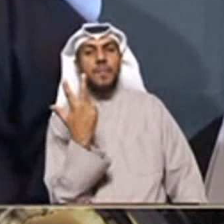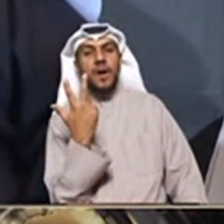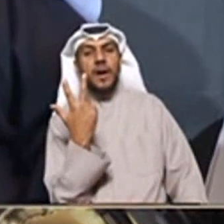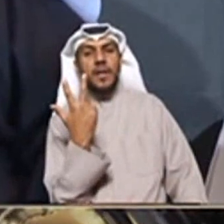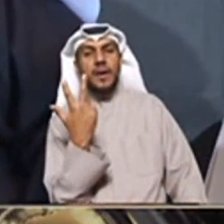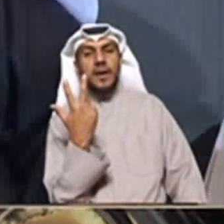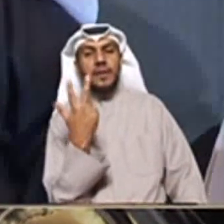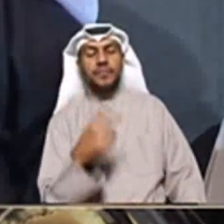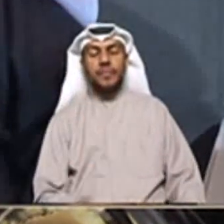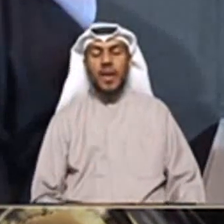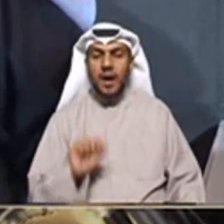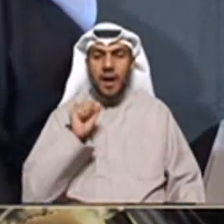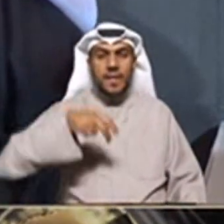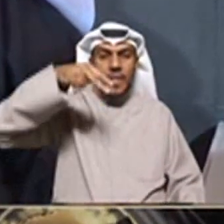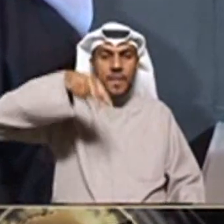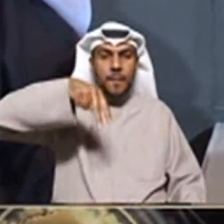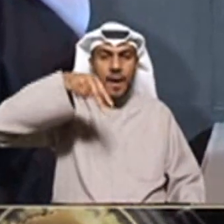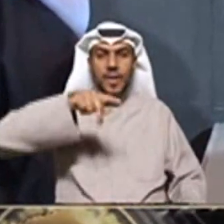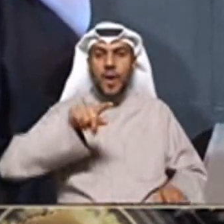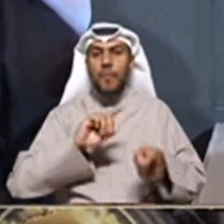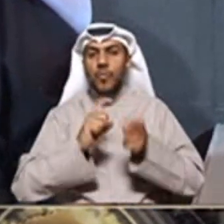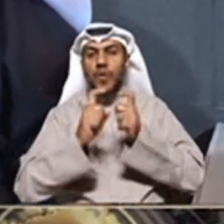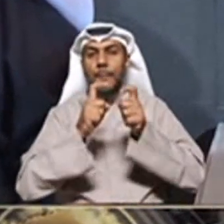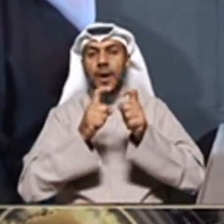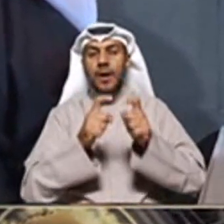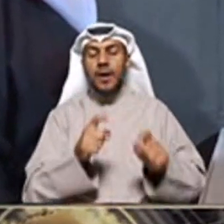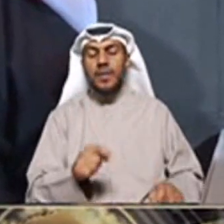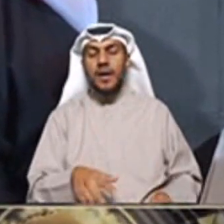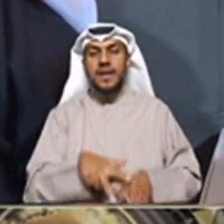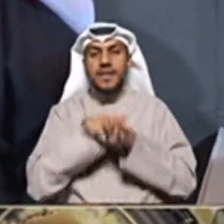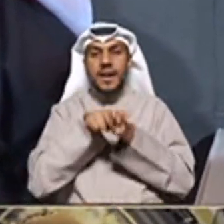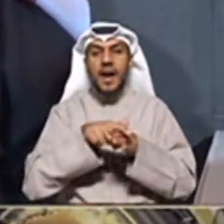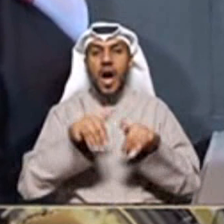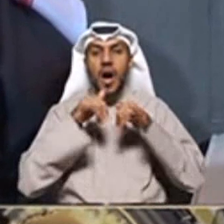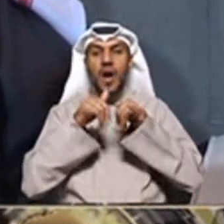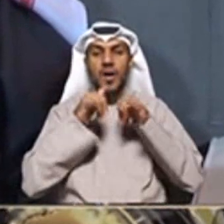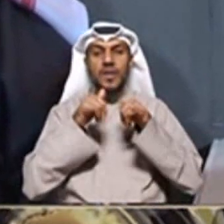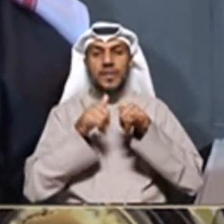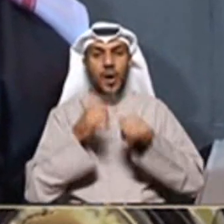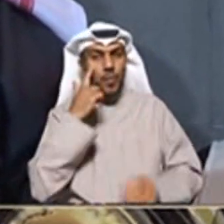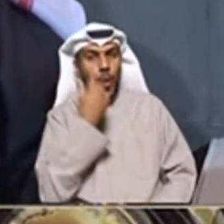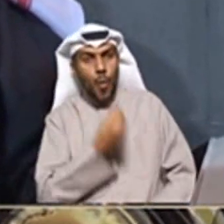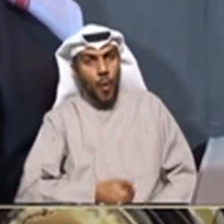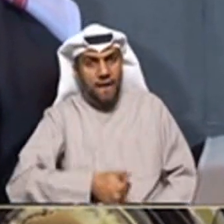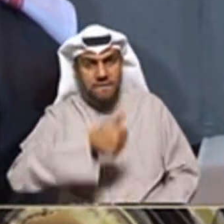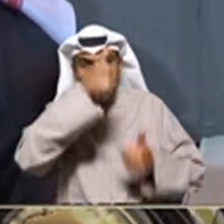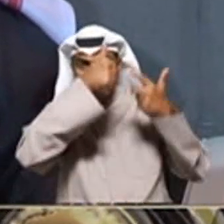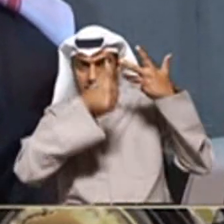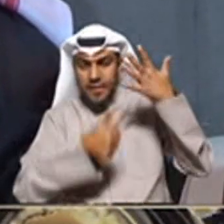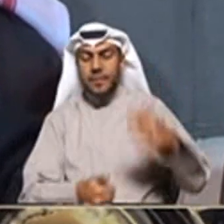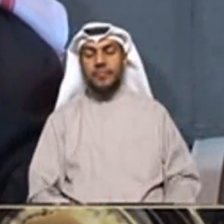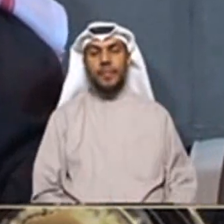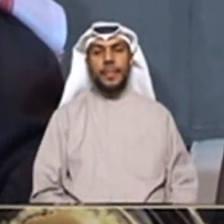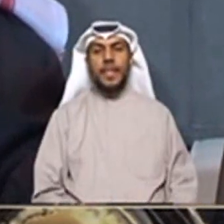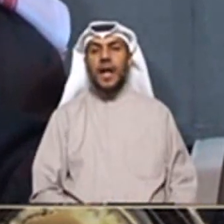العربي. وفي هذه المناسبة لا يفوتني أن أشكر القائمين على تنظيم هذا المهرجان